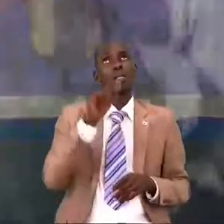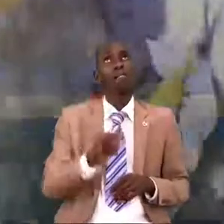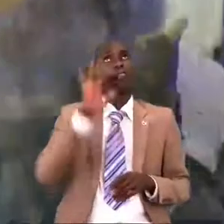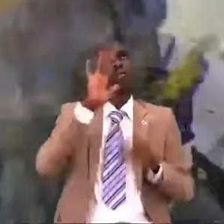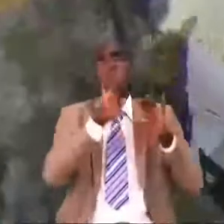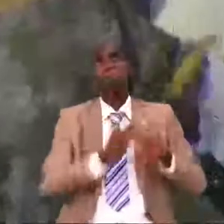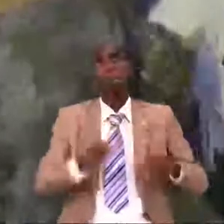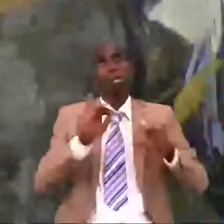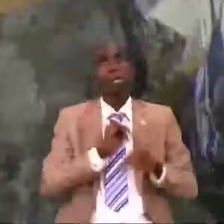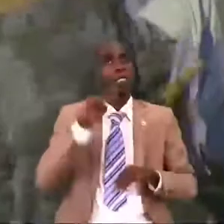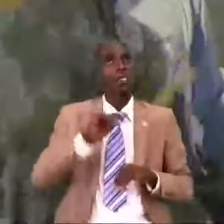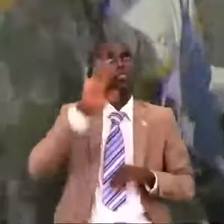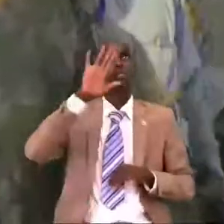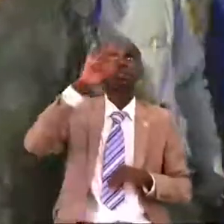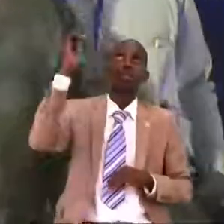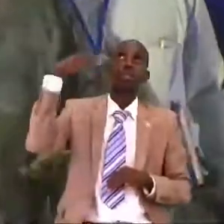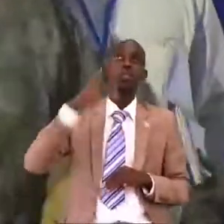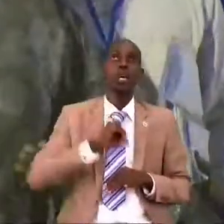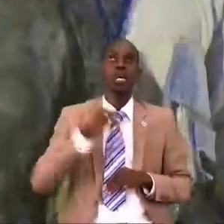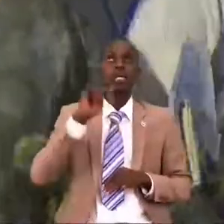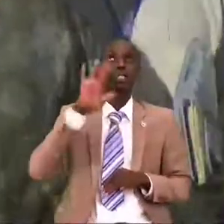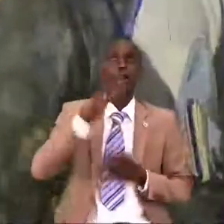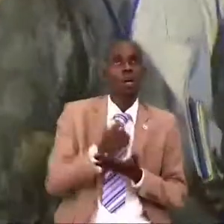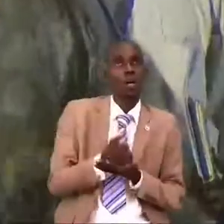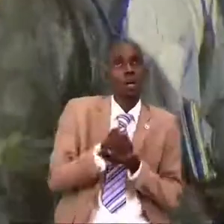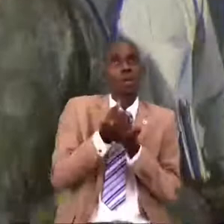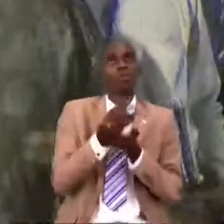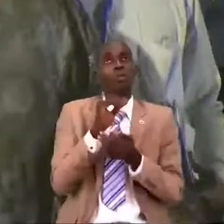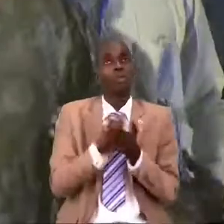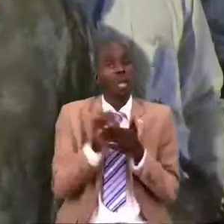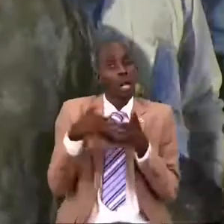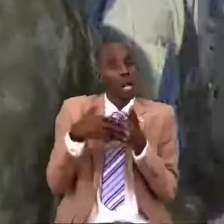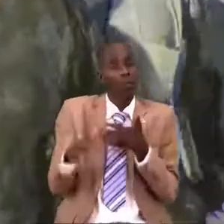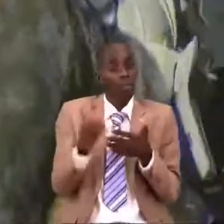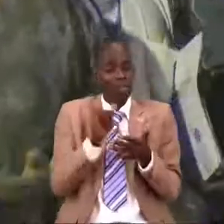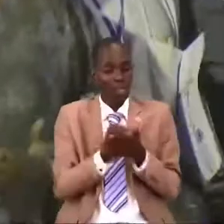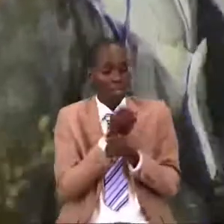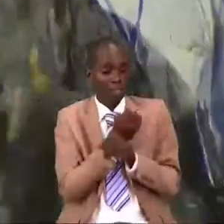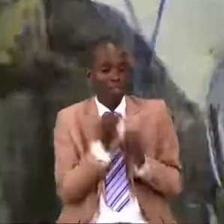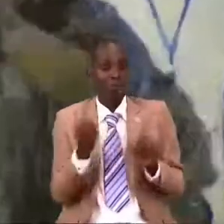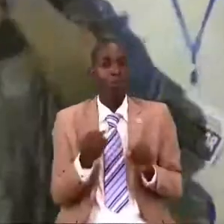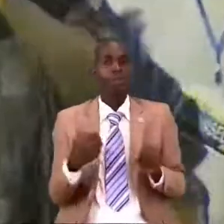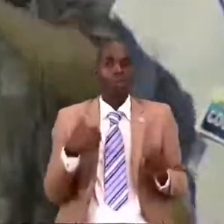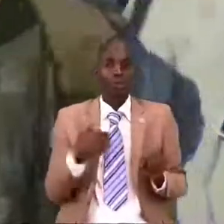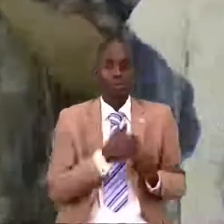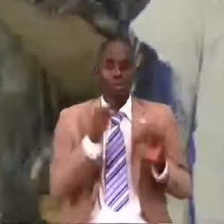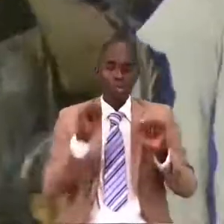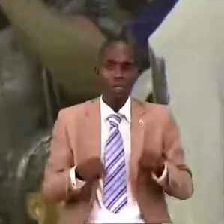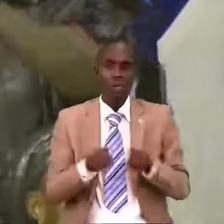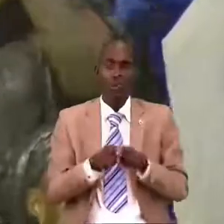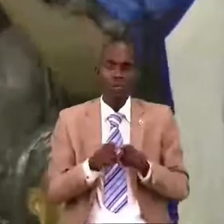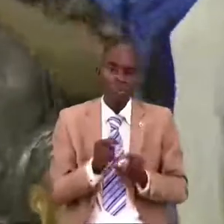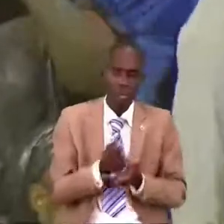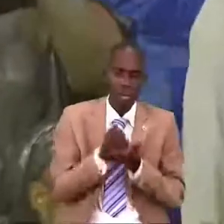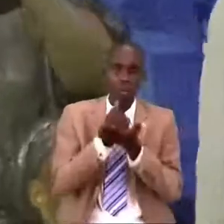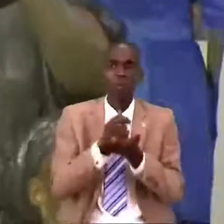qu'après ce salut, que tu puisses t'aider à mener une nouvelle vie. Pour que quel que soit ce que tu étais par le